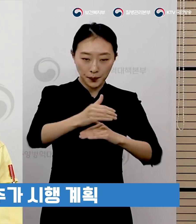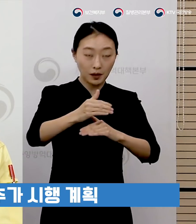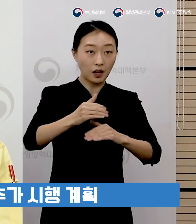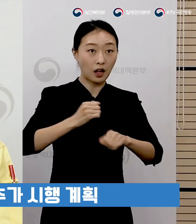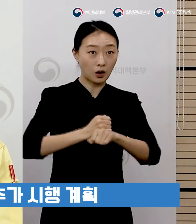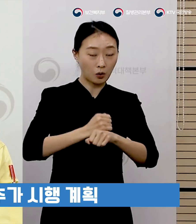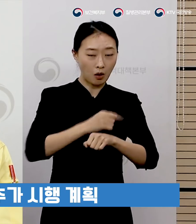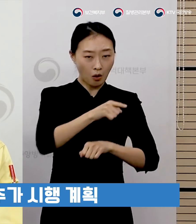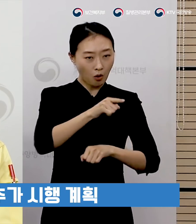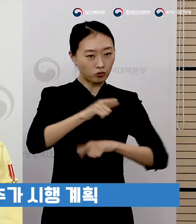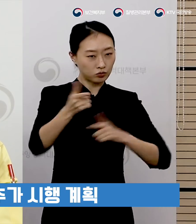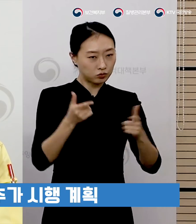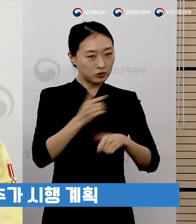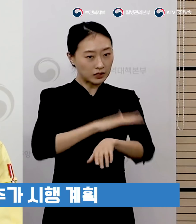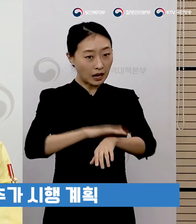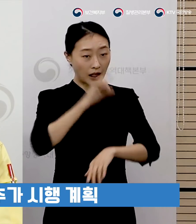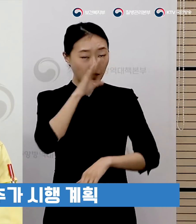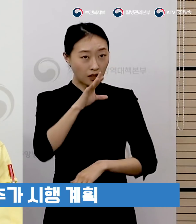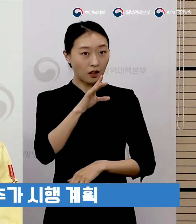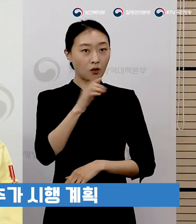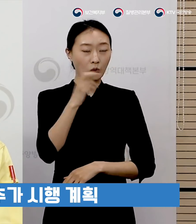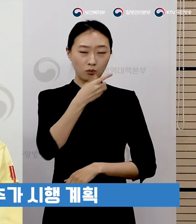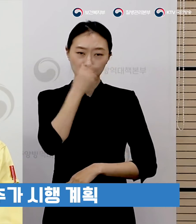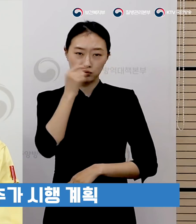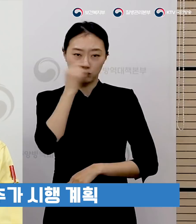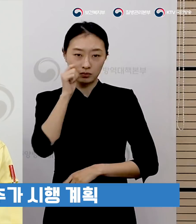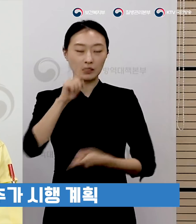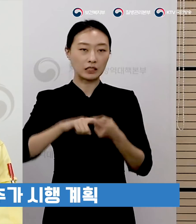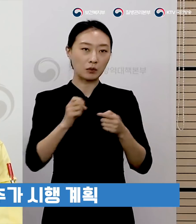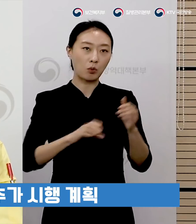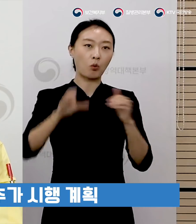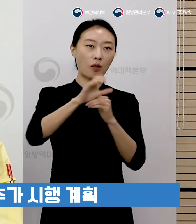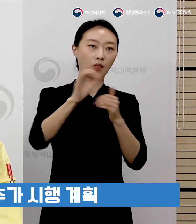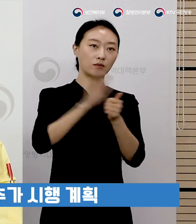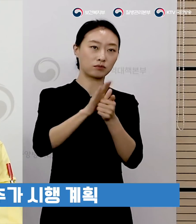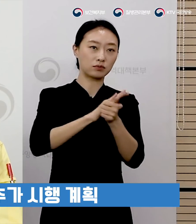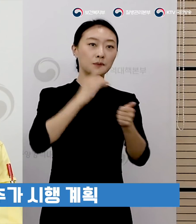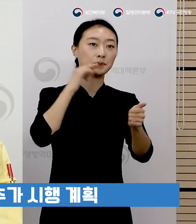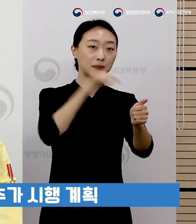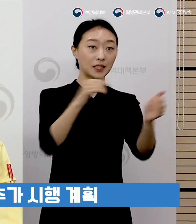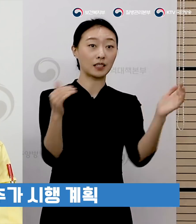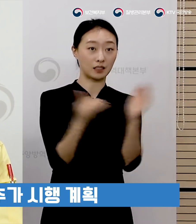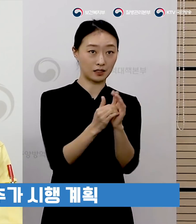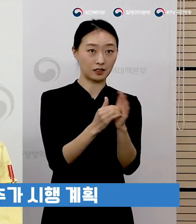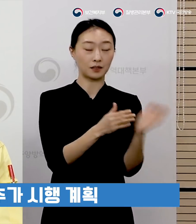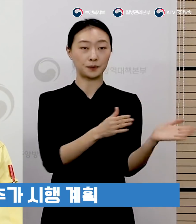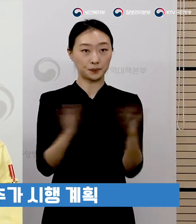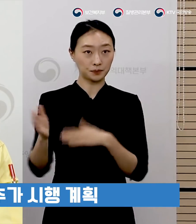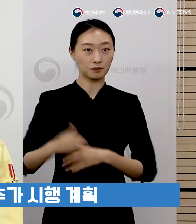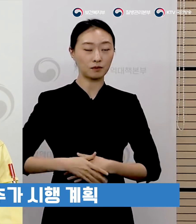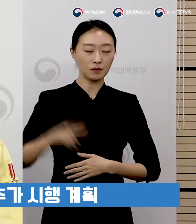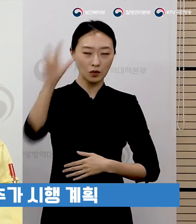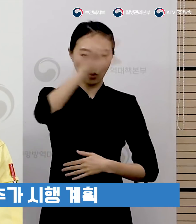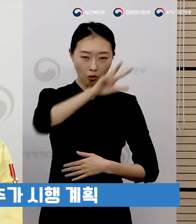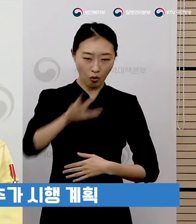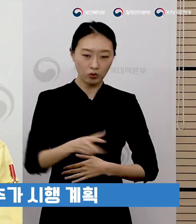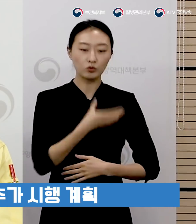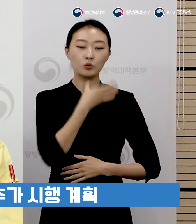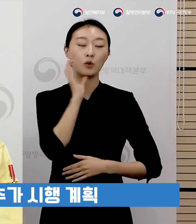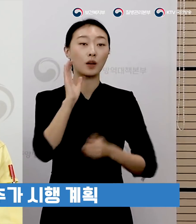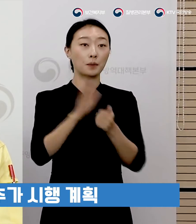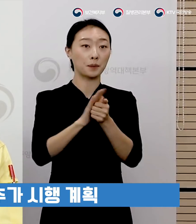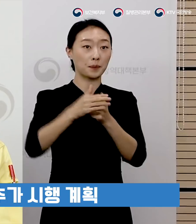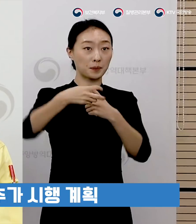조치가 미흡한 상황들을 점검하고 보완하고 있습니다. 전국의 요양병원들에 대해서는 지난